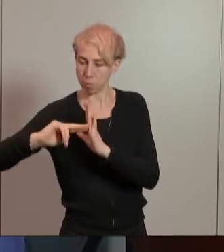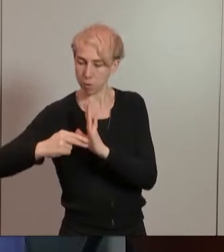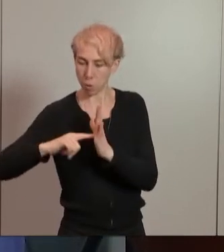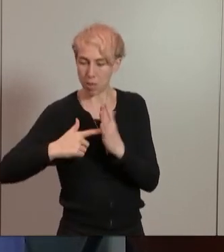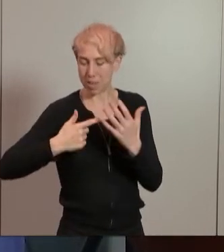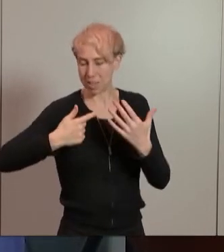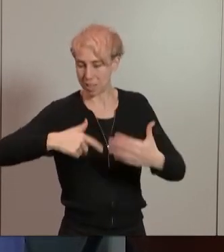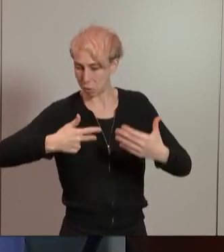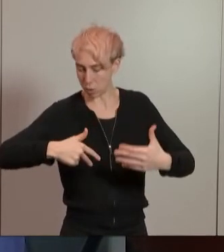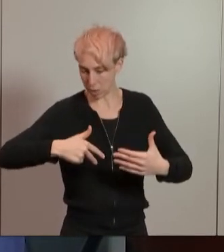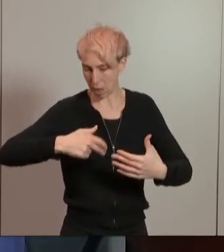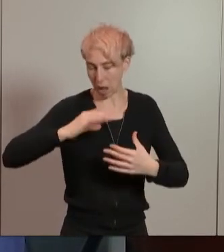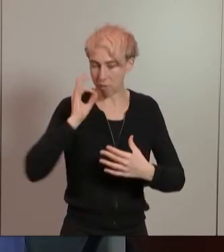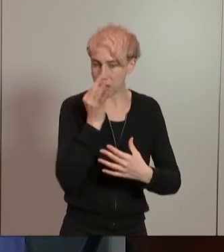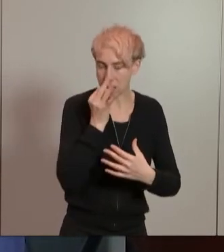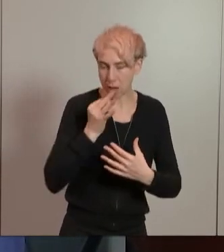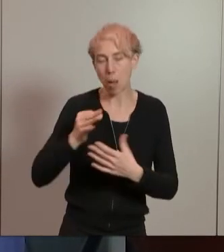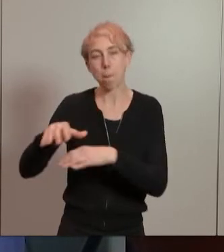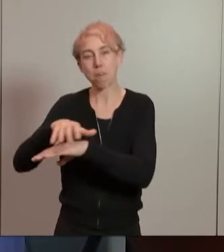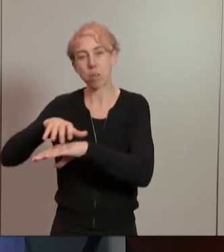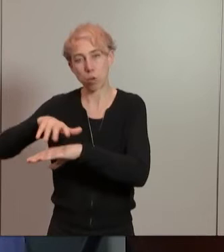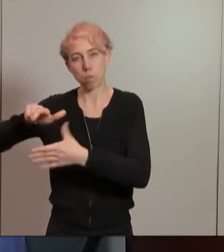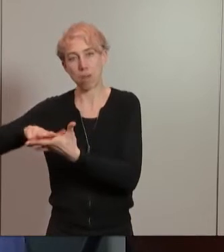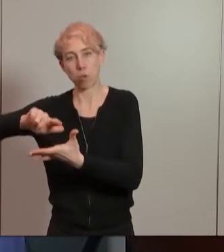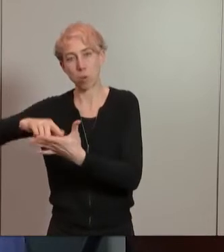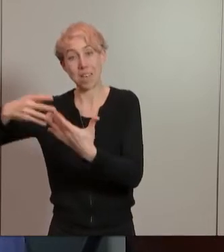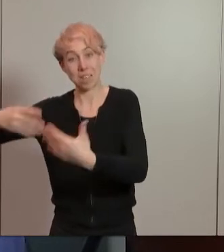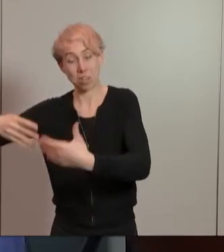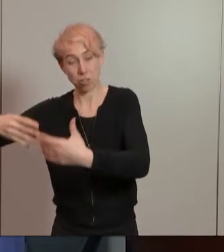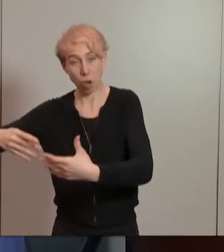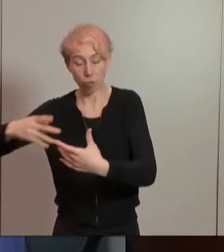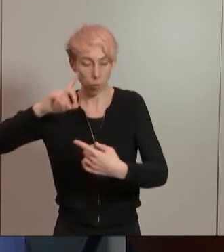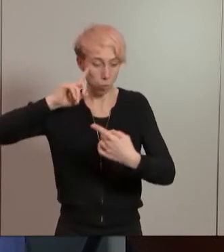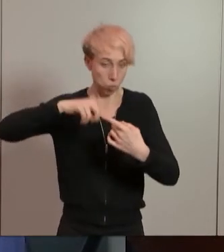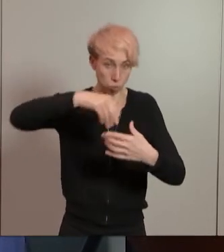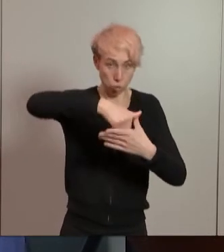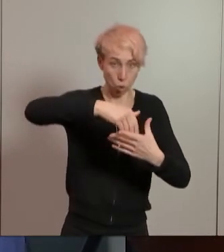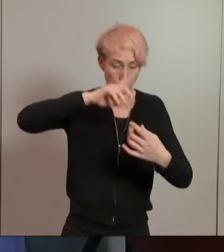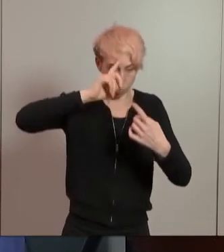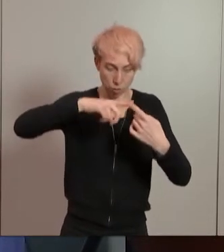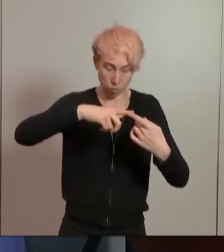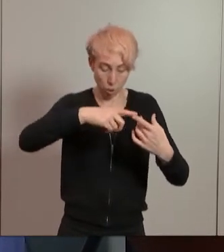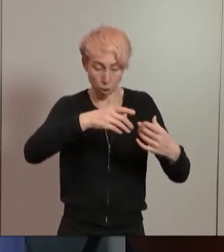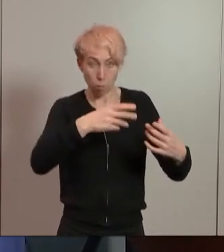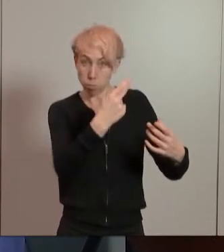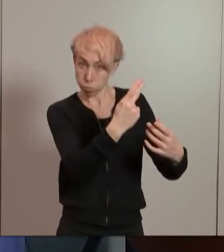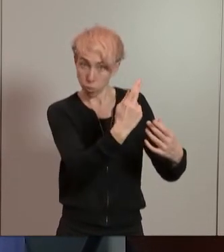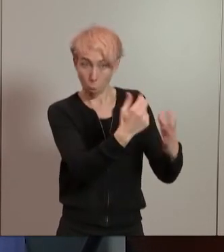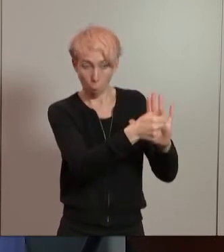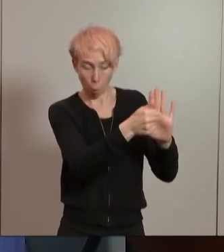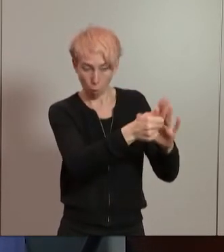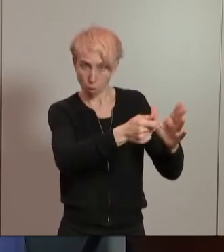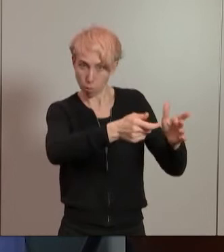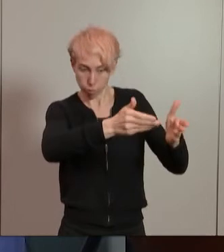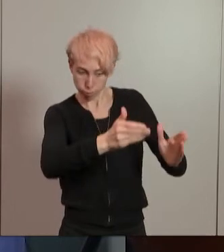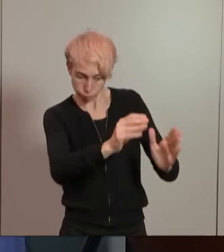préfecture le 14 mars 2019, avait pour objet de fixer les objectifs de développement du GCSMS. Le projet initial comprenait